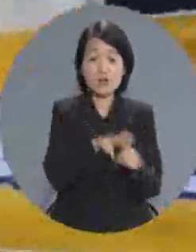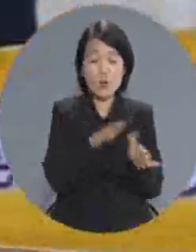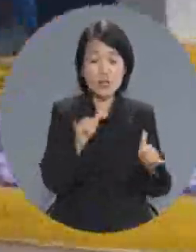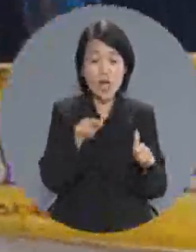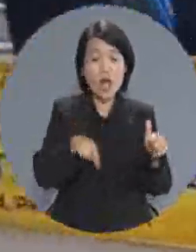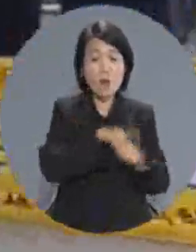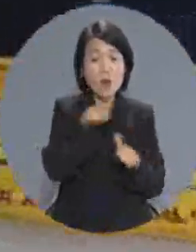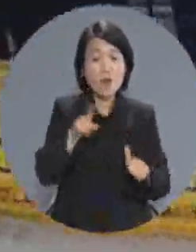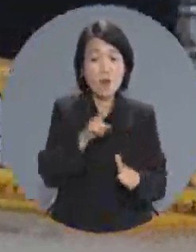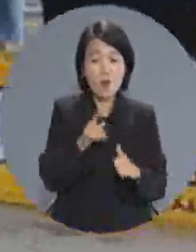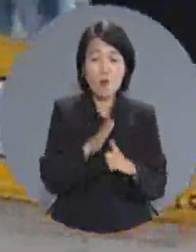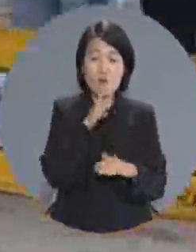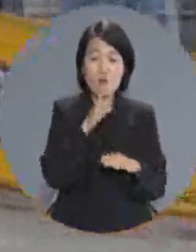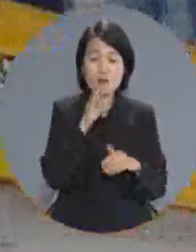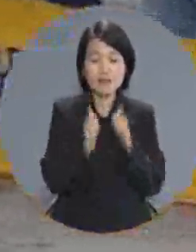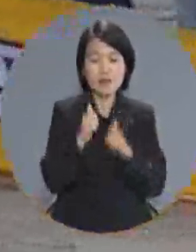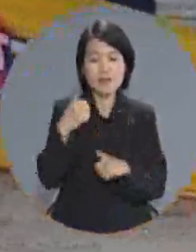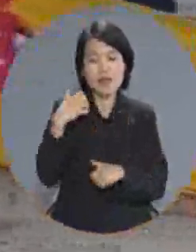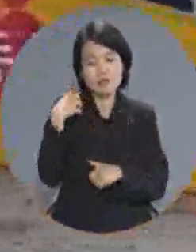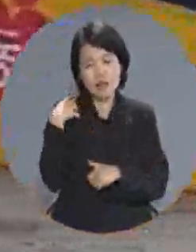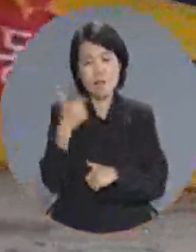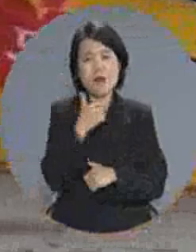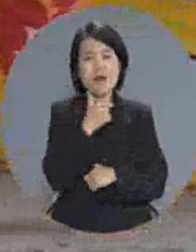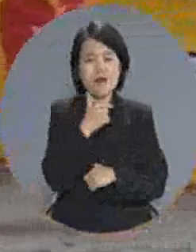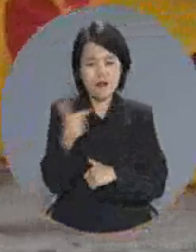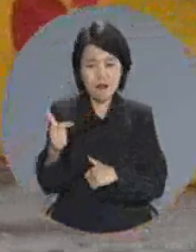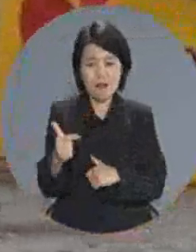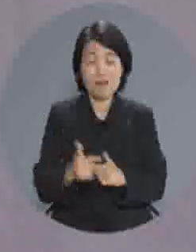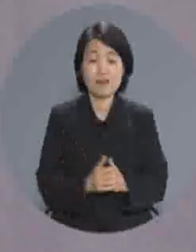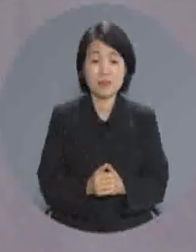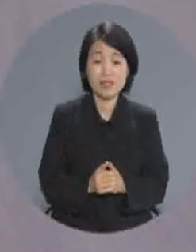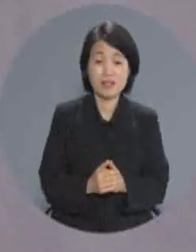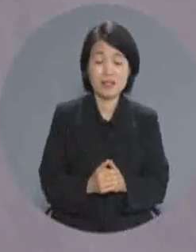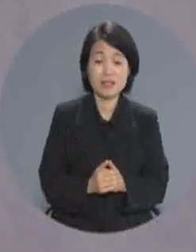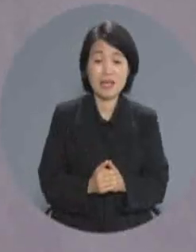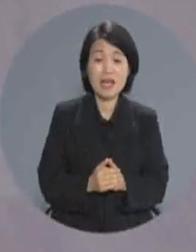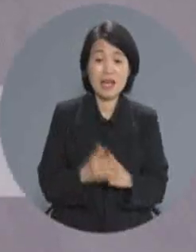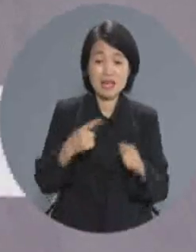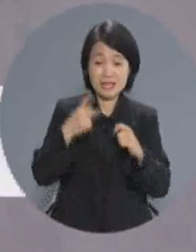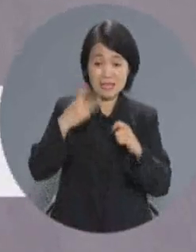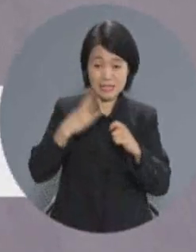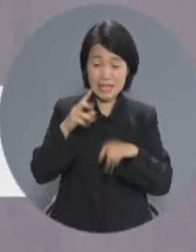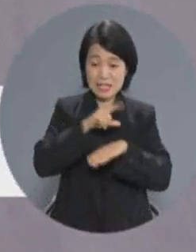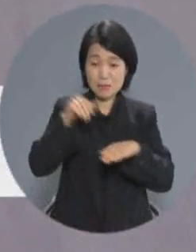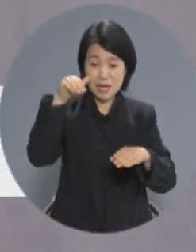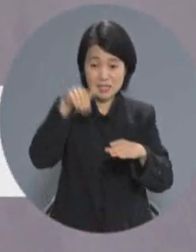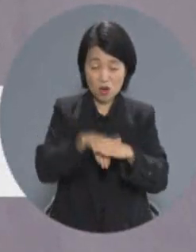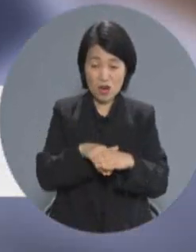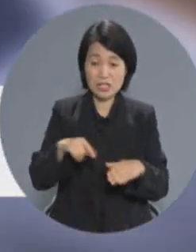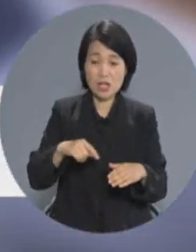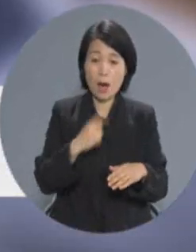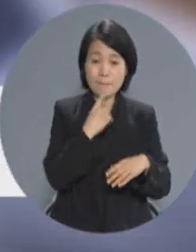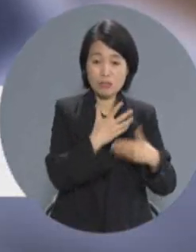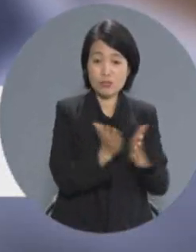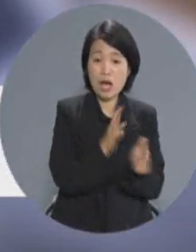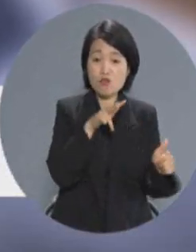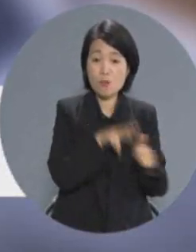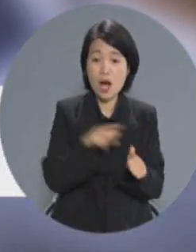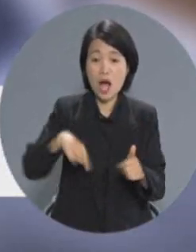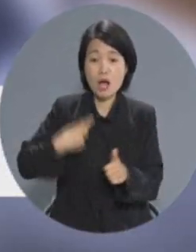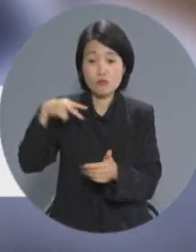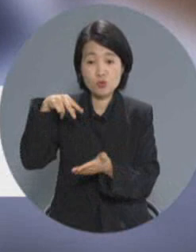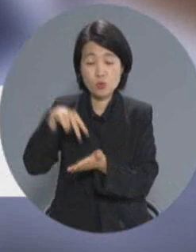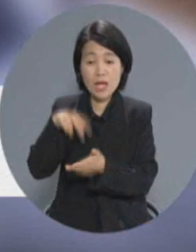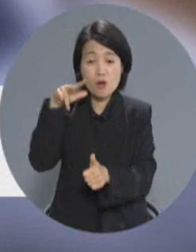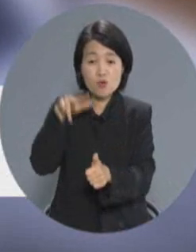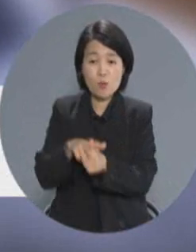배경에는 본선에 대한 부담감이 크게 작용한 것으로 보입니다. 지난 세 차례 지방선거에서 민주당 후보가 무소속